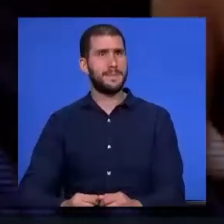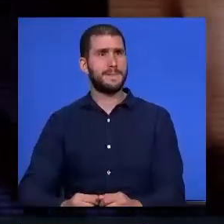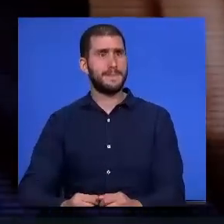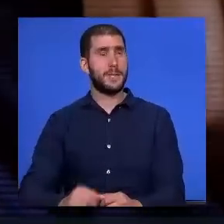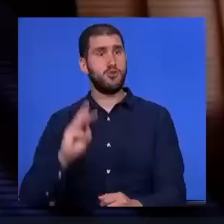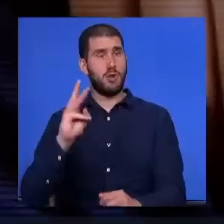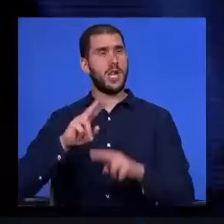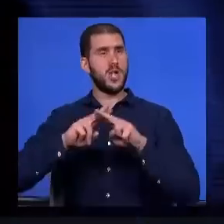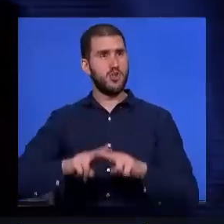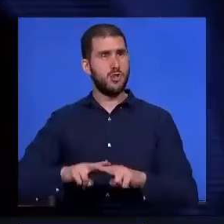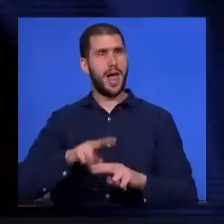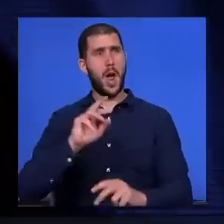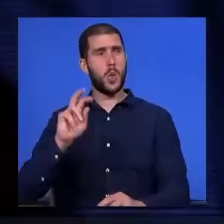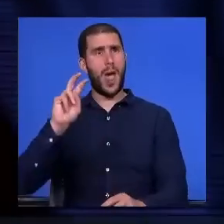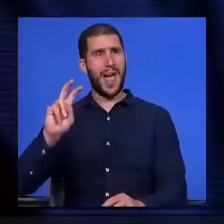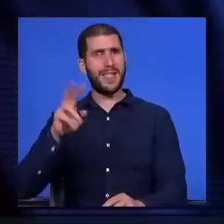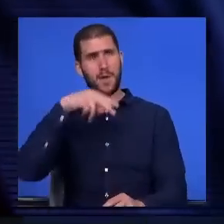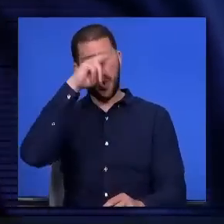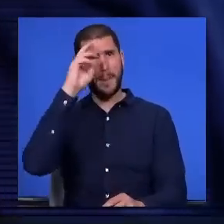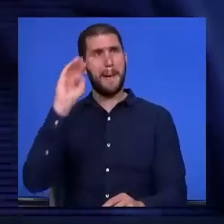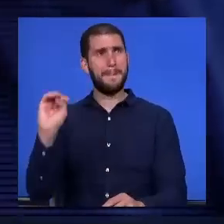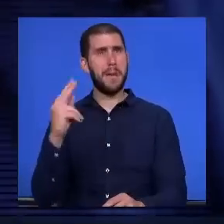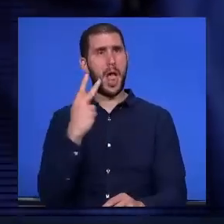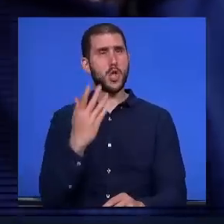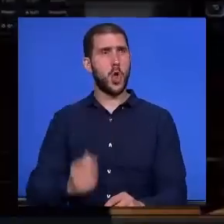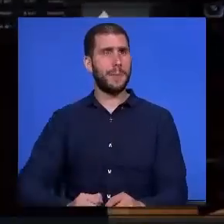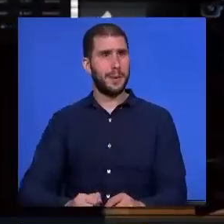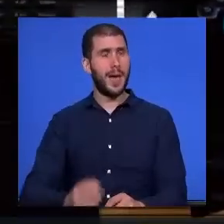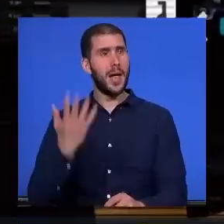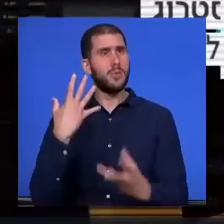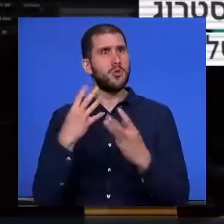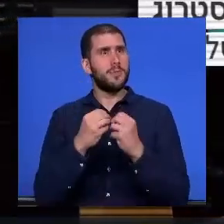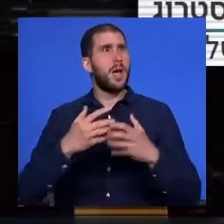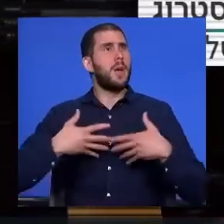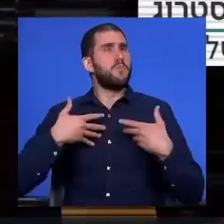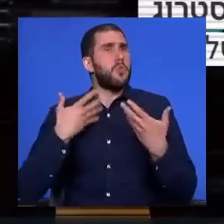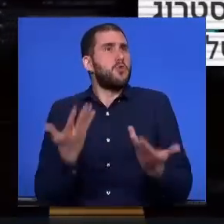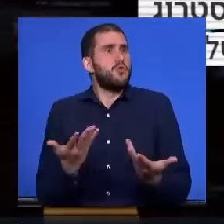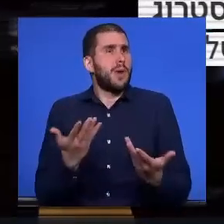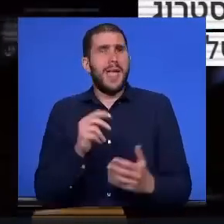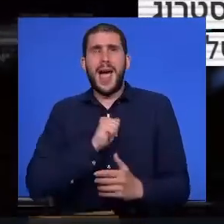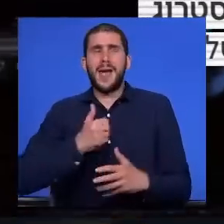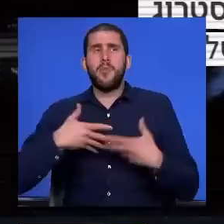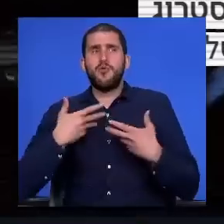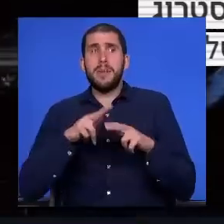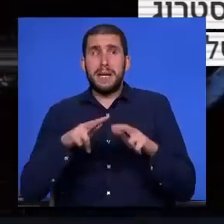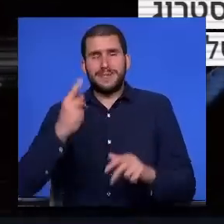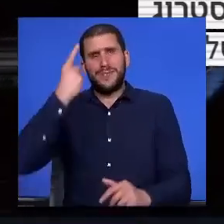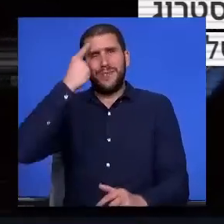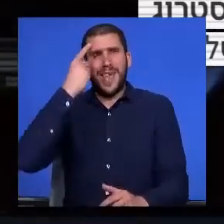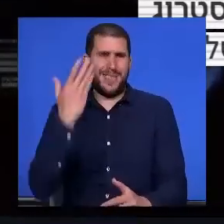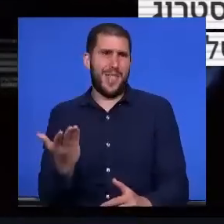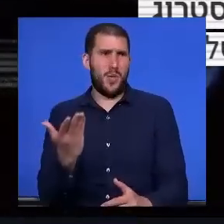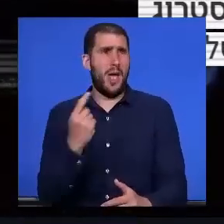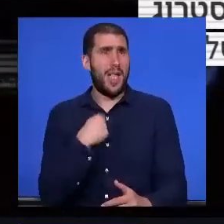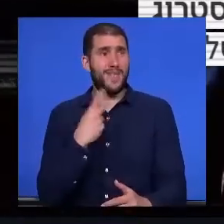שחר הותיר אחריו את אחותו עדי וההורים מיכל וקובי. היינו משפחה מאושרת, כאילו, הכי מאושרת בארץ, וגם ידענו על זה. אני